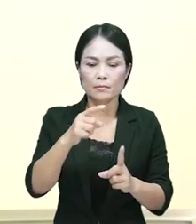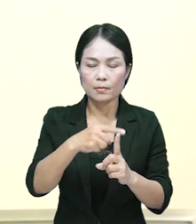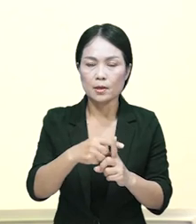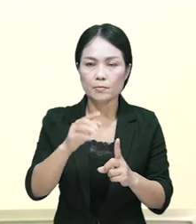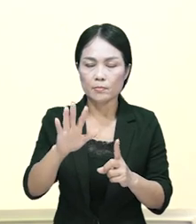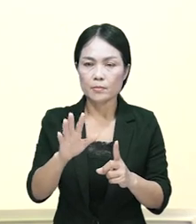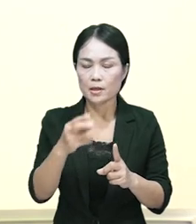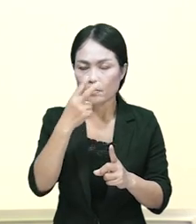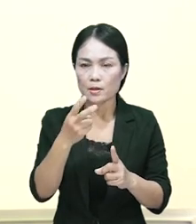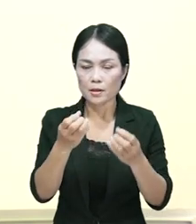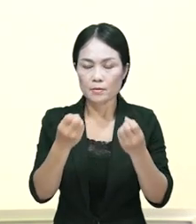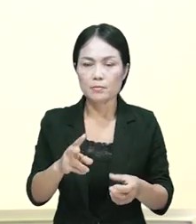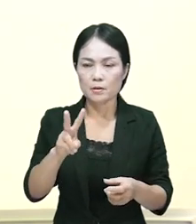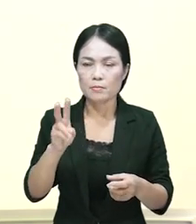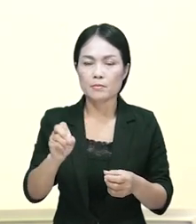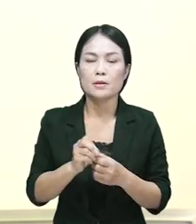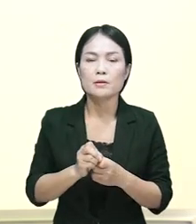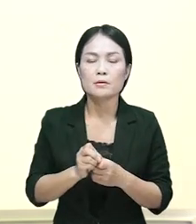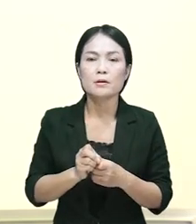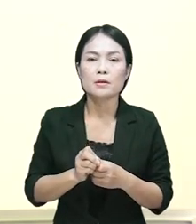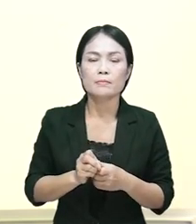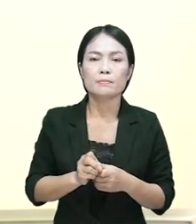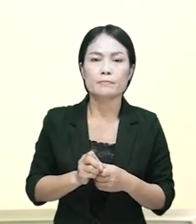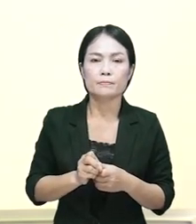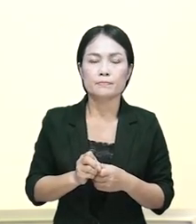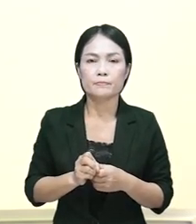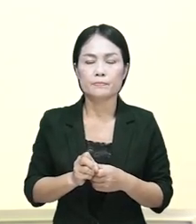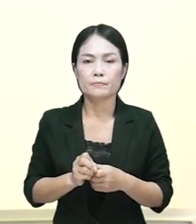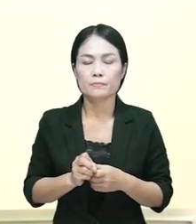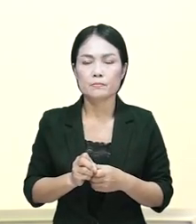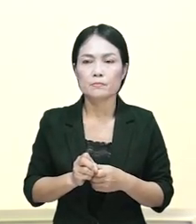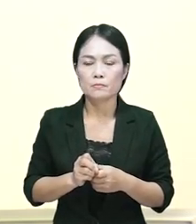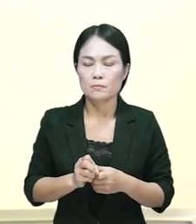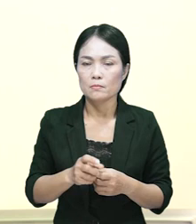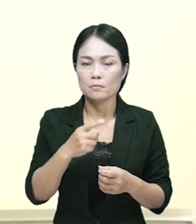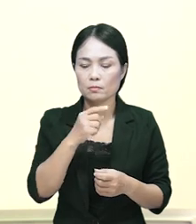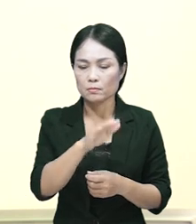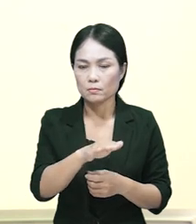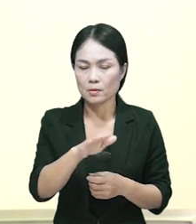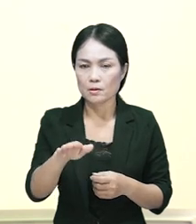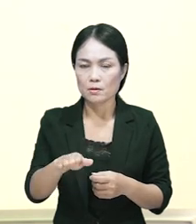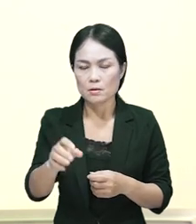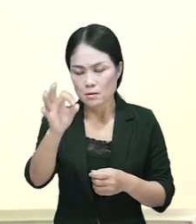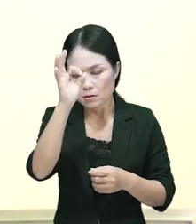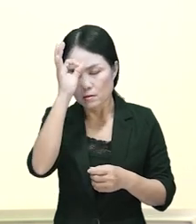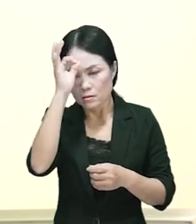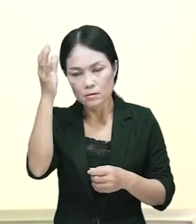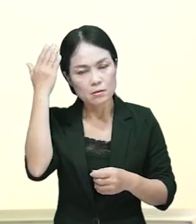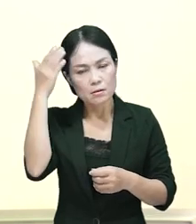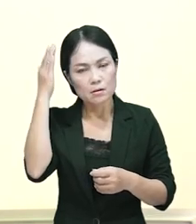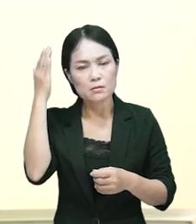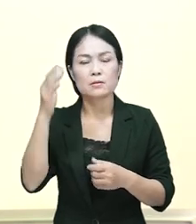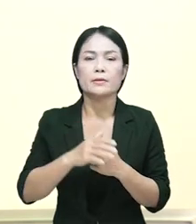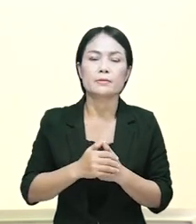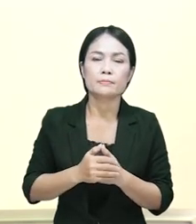ឃើញប៉ុន្មានកូនសិបកូននឹងថា20អញ្ចឹងណាចាញ៉ាំថាអូកូននឹងក៏ល្ងងម៉េចអត់ចេះអីសោះហ្មងណា